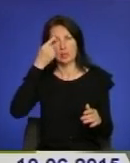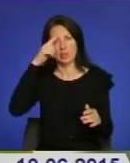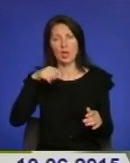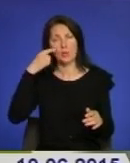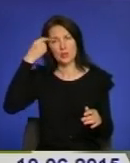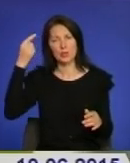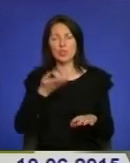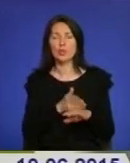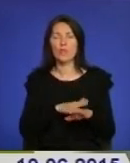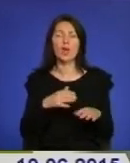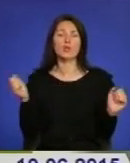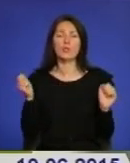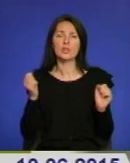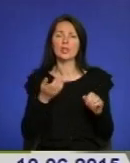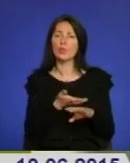тяжко, і